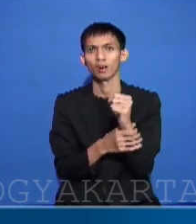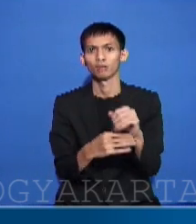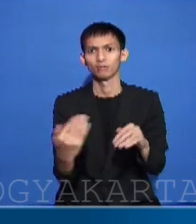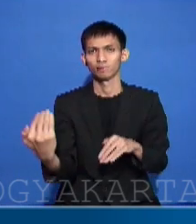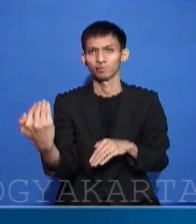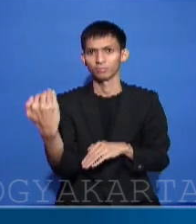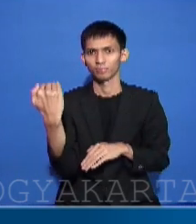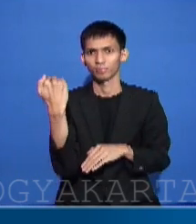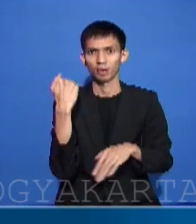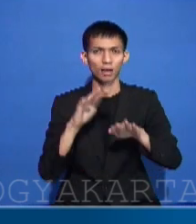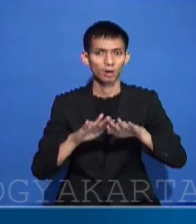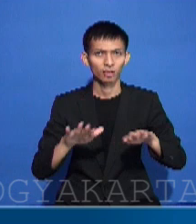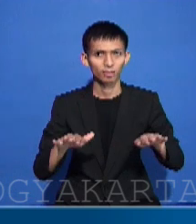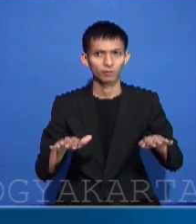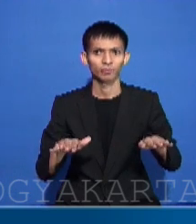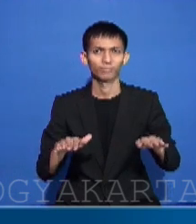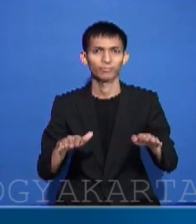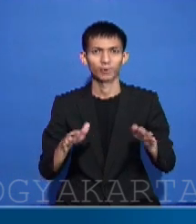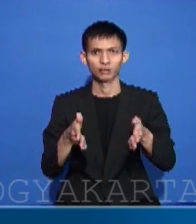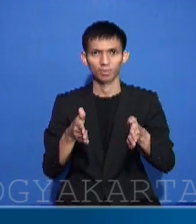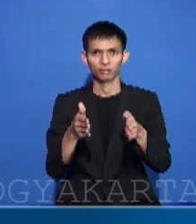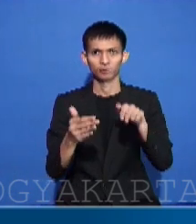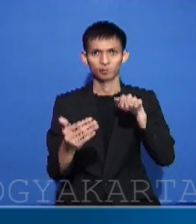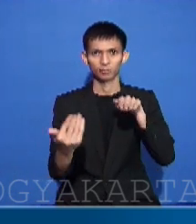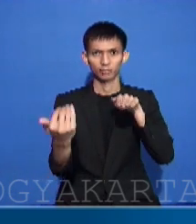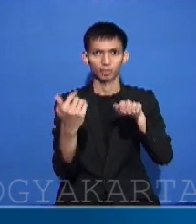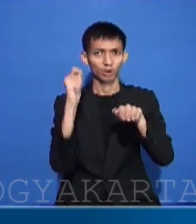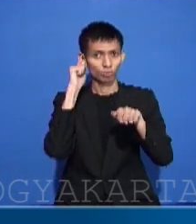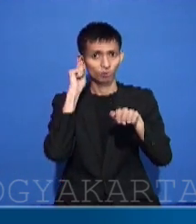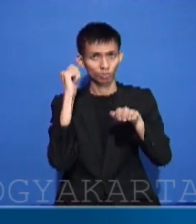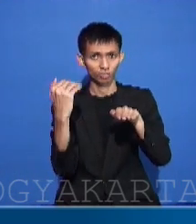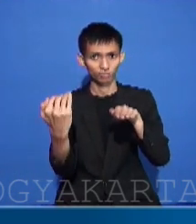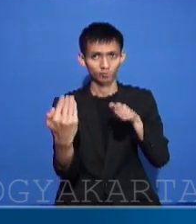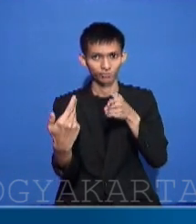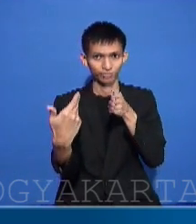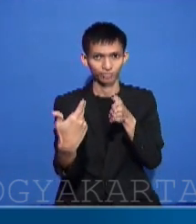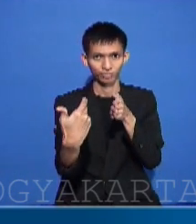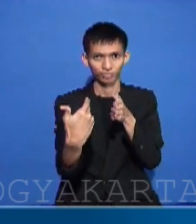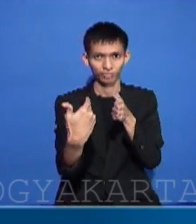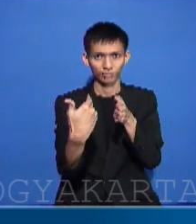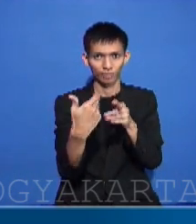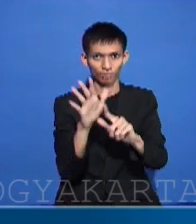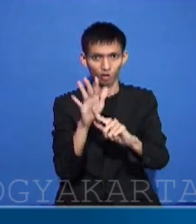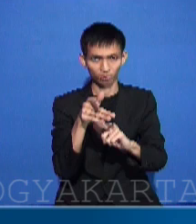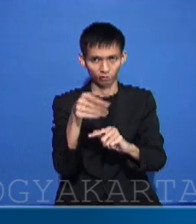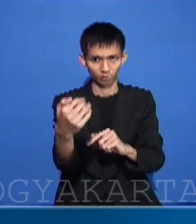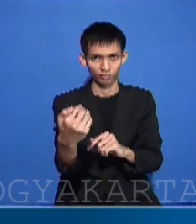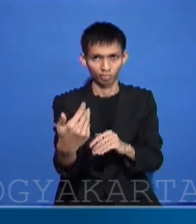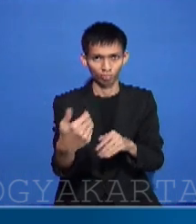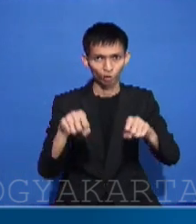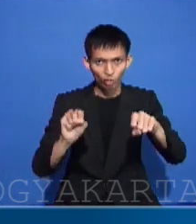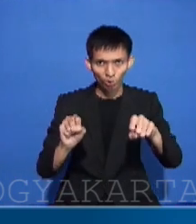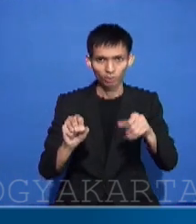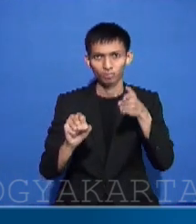dari depan Mitsubishi. Ada ibu-ibu pakai kelompong di dolok jabunan itu, di flyover